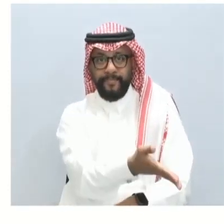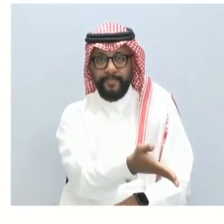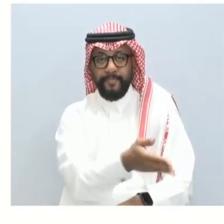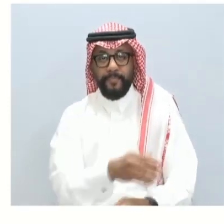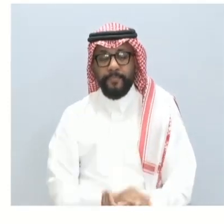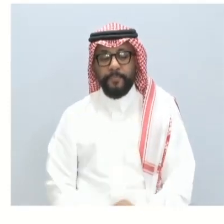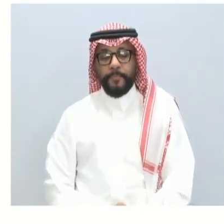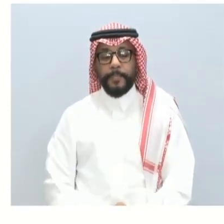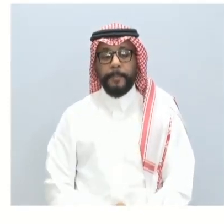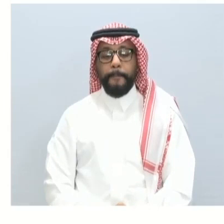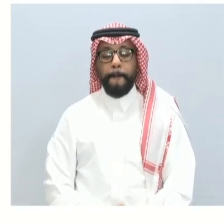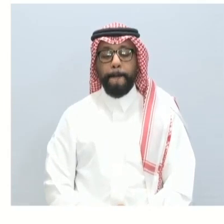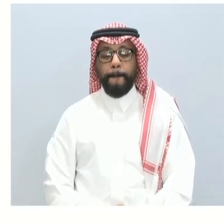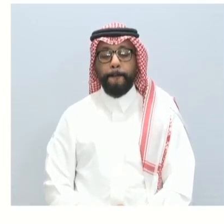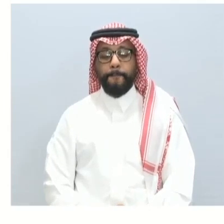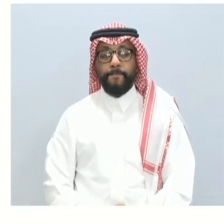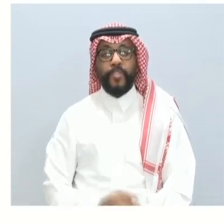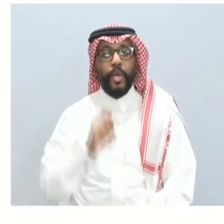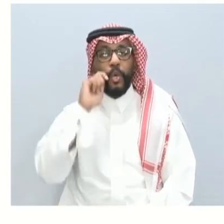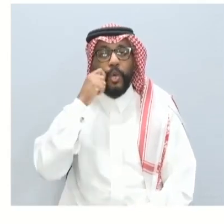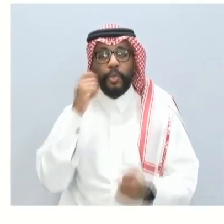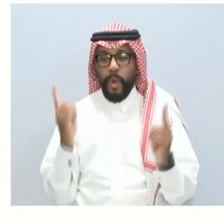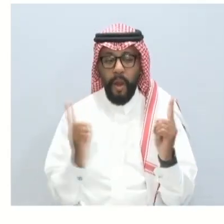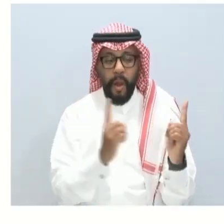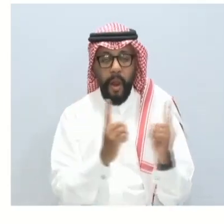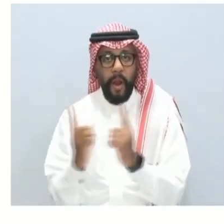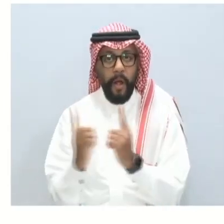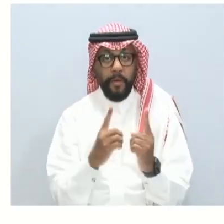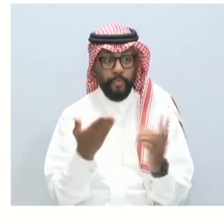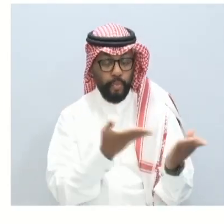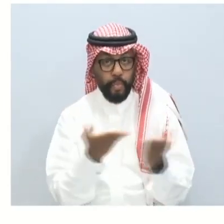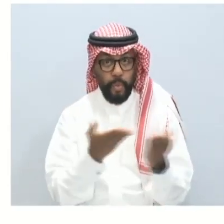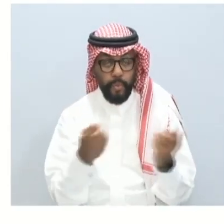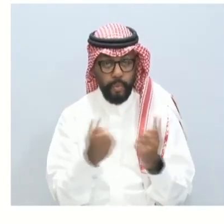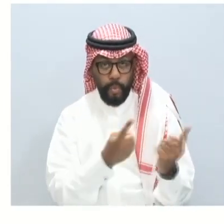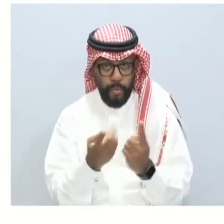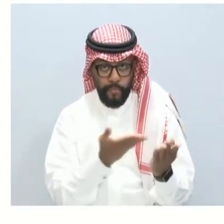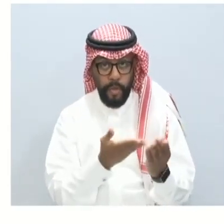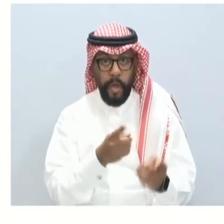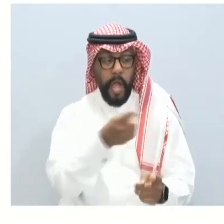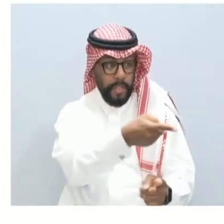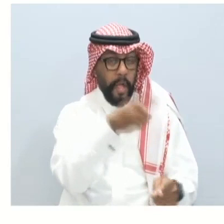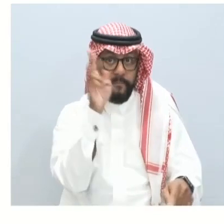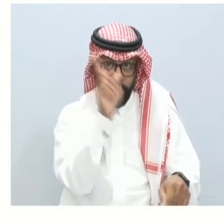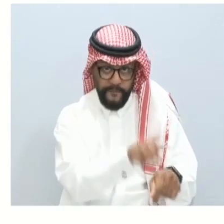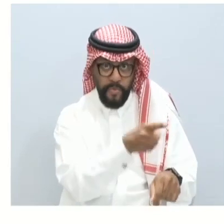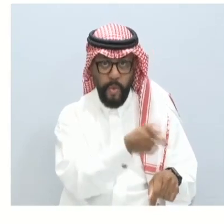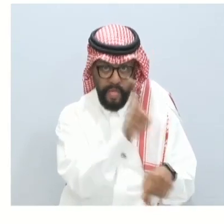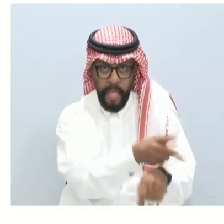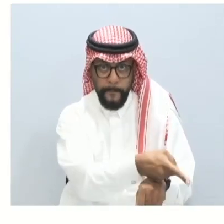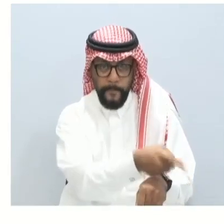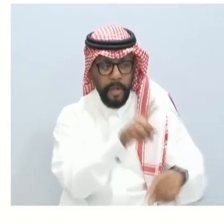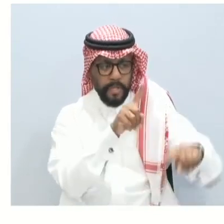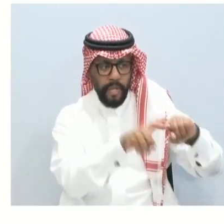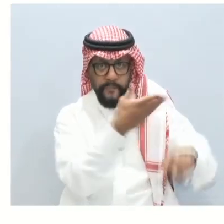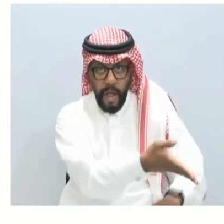الله وبين محاوره الرجل لصاحبه قال له صاحبه ويحاوره اكفرت بالذي